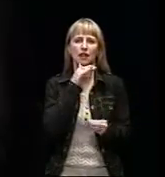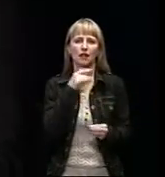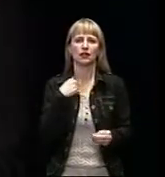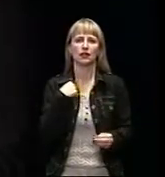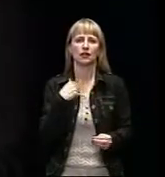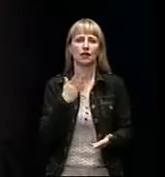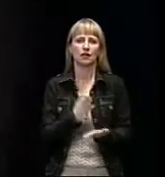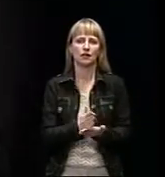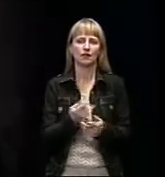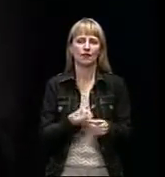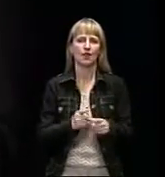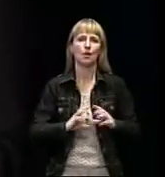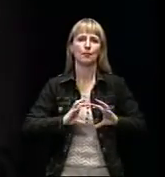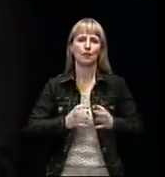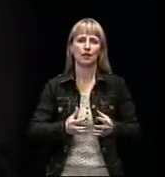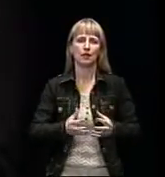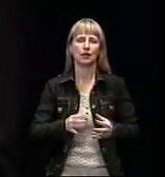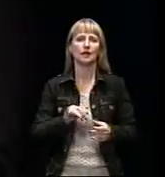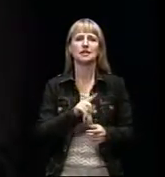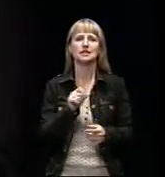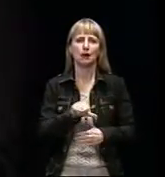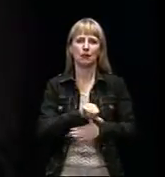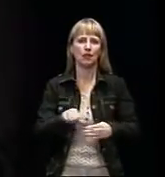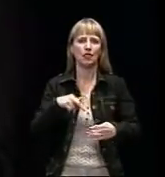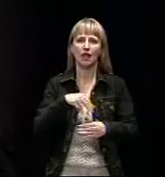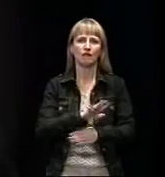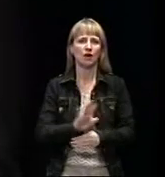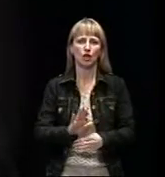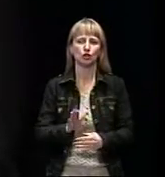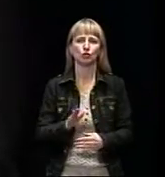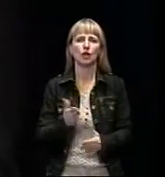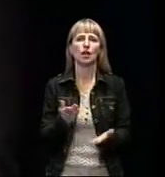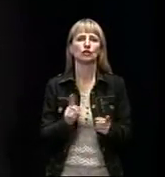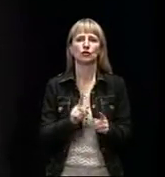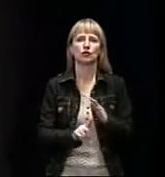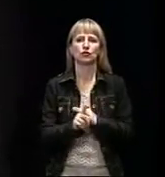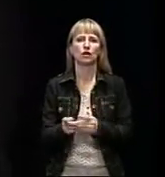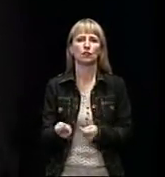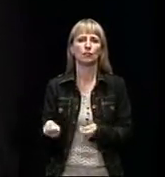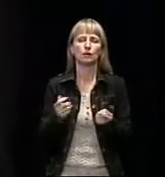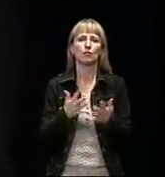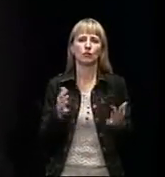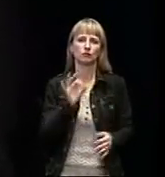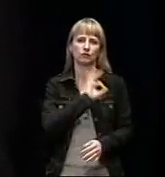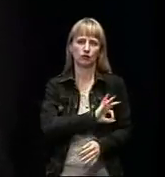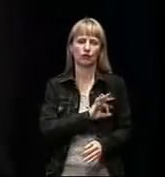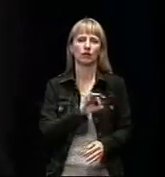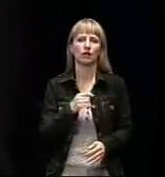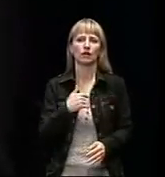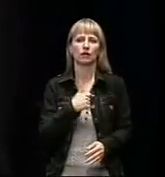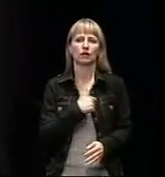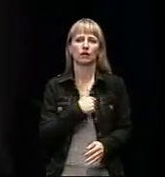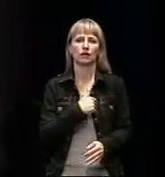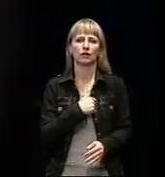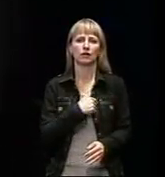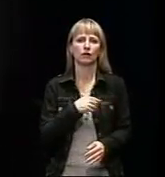существую в этом мире, я как бы за пределы не выхожу. Если что-то начинает приносить больший доход, ну я рад, пускай это